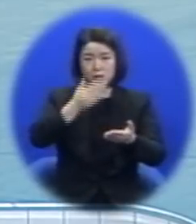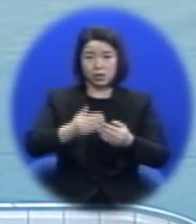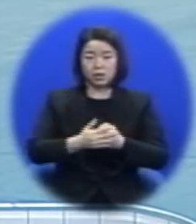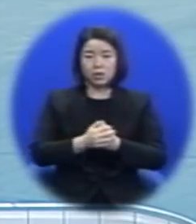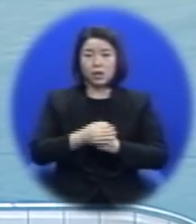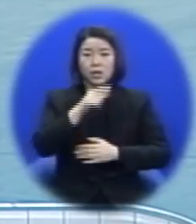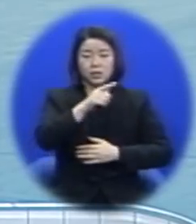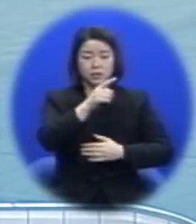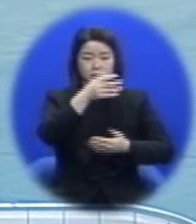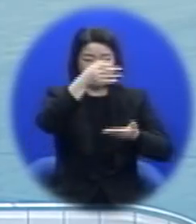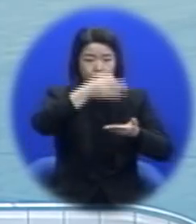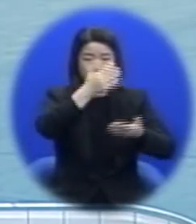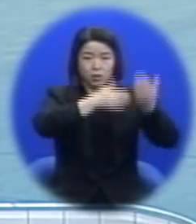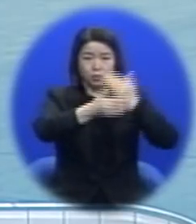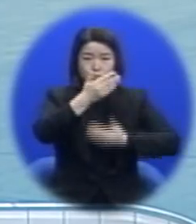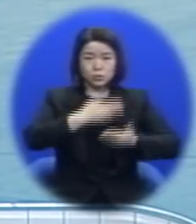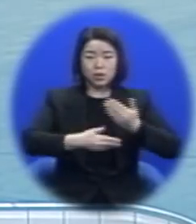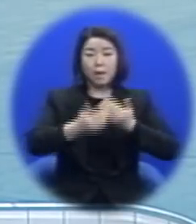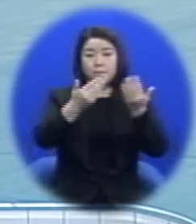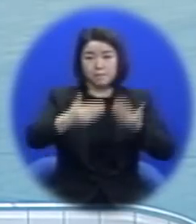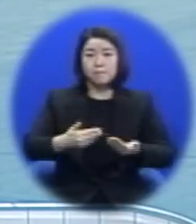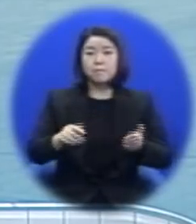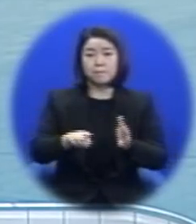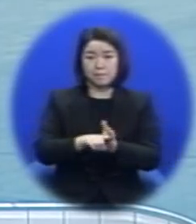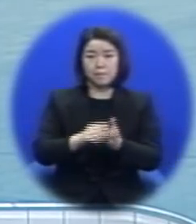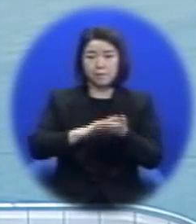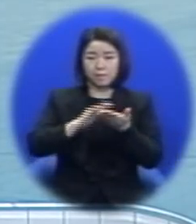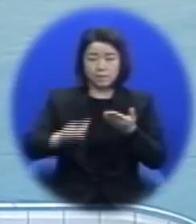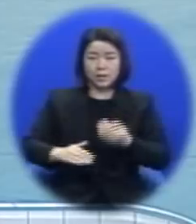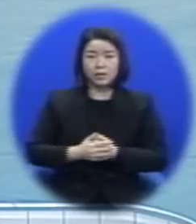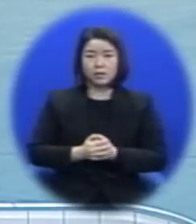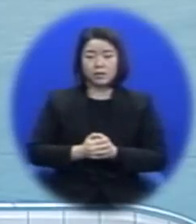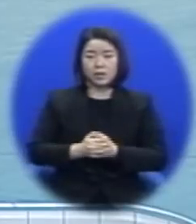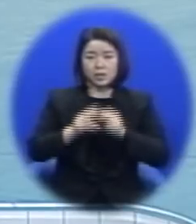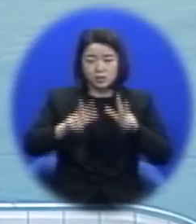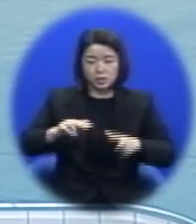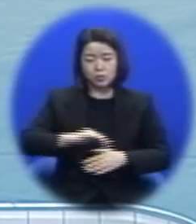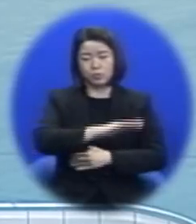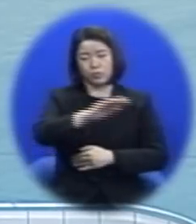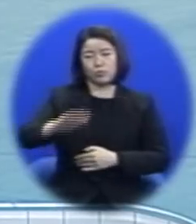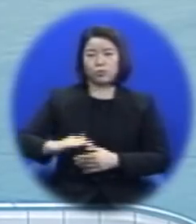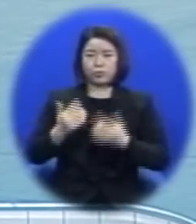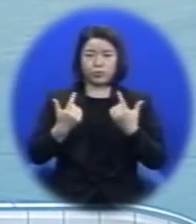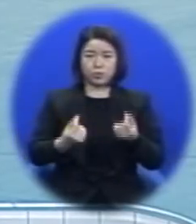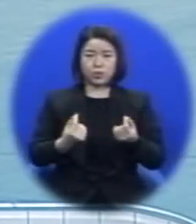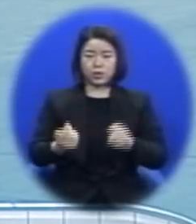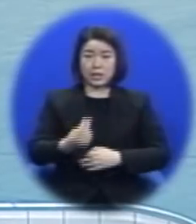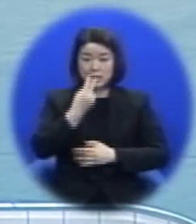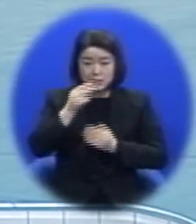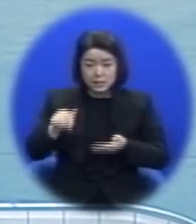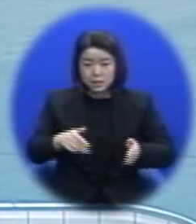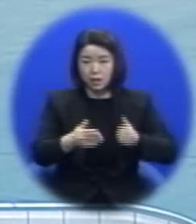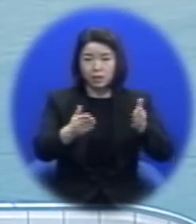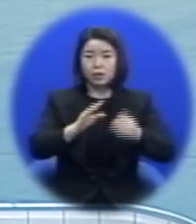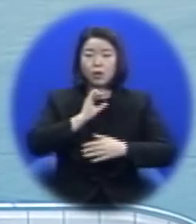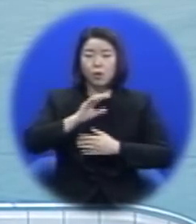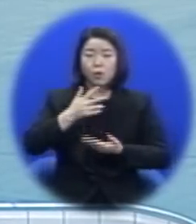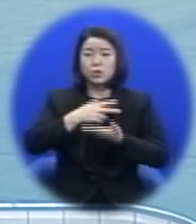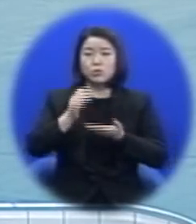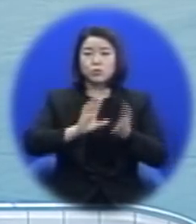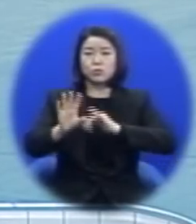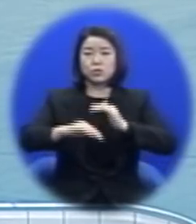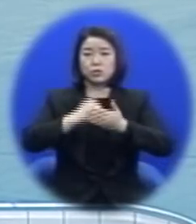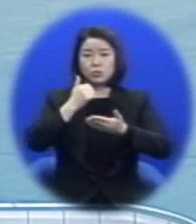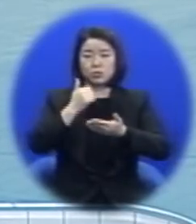그 유산을 우리가 물려받은 거지. 지금 우리도 꼭 같습니다. 살 길은 오직 주 예수님만